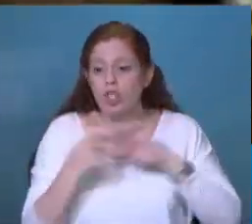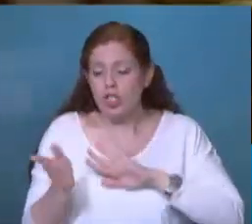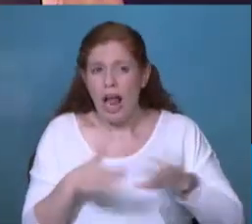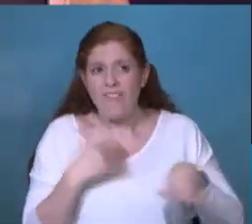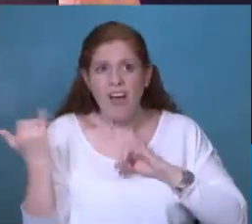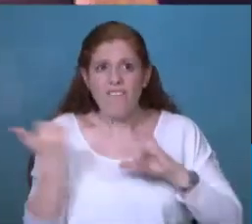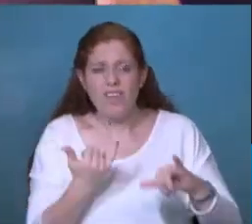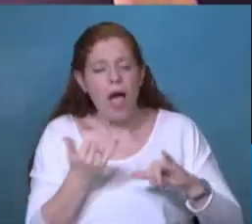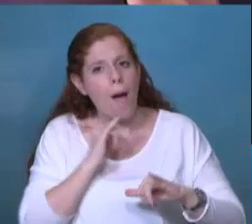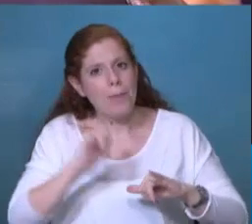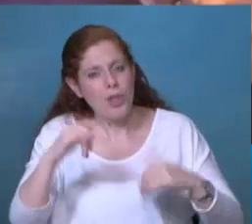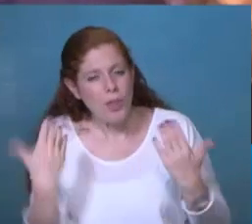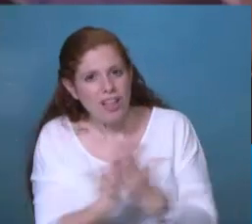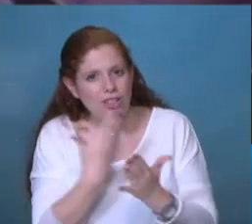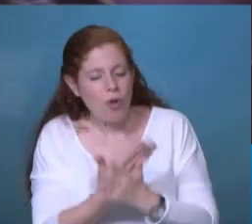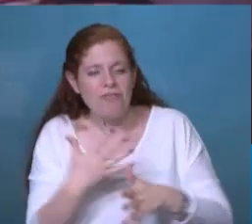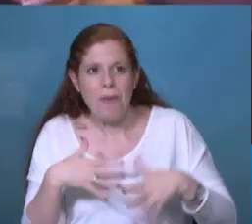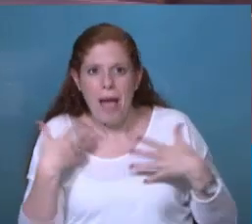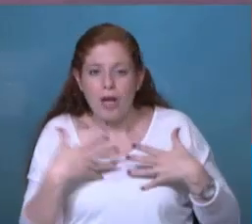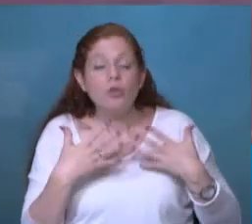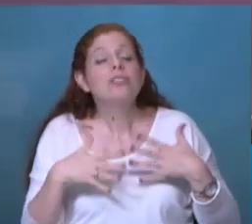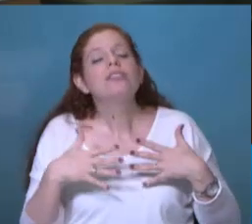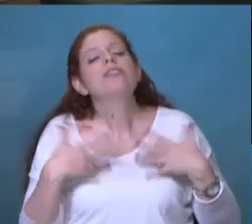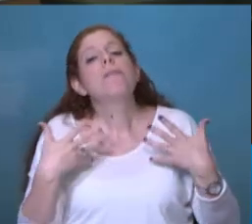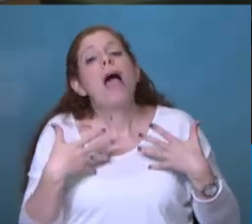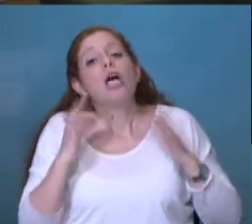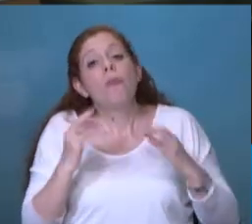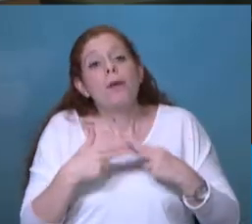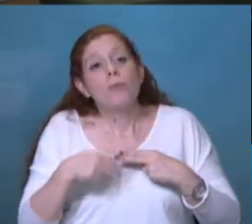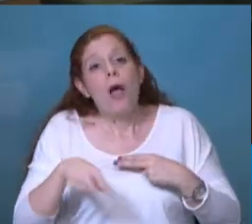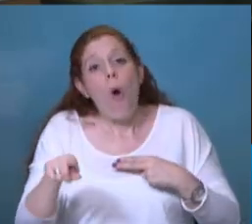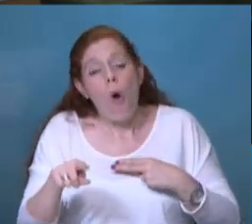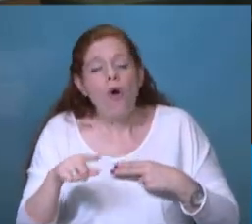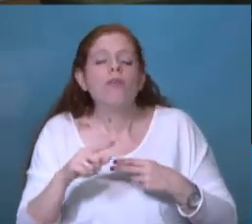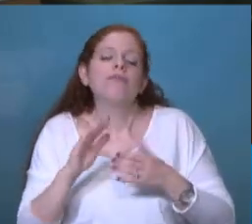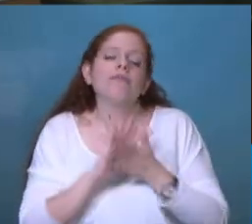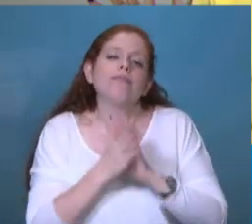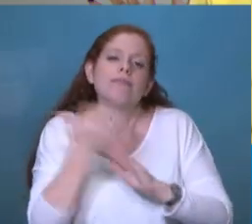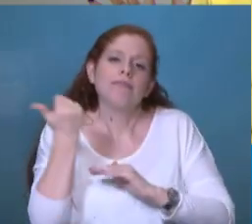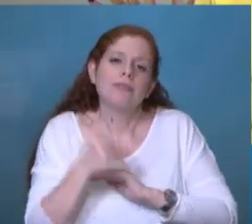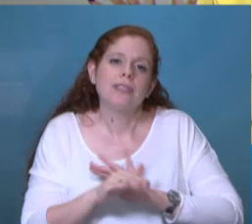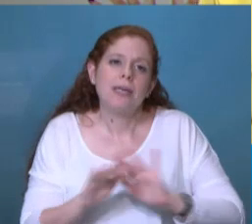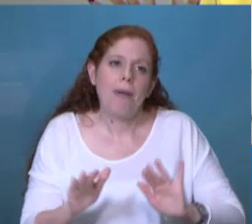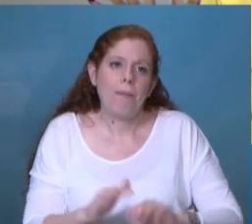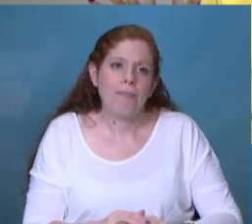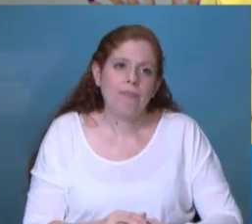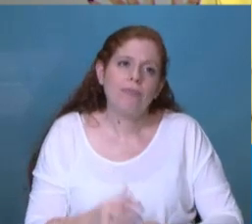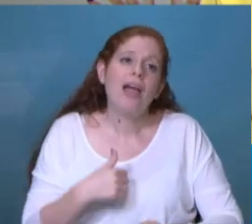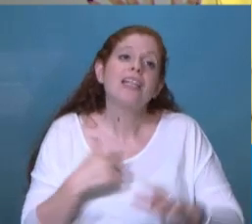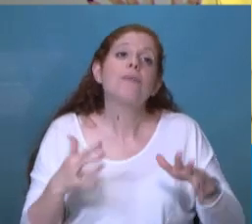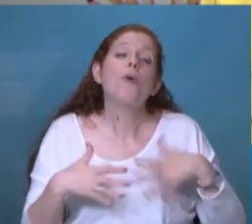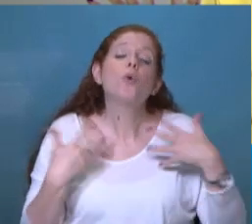איתה הרפתקאות חדשות ומרגשות, היא שמחה מאוד שממש בקרוב הסגה הזאת תהיה מאחוריה. אני